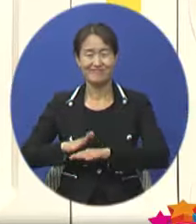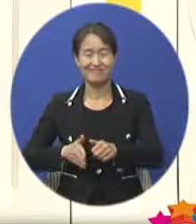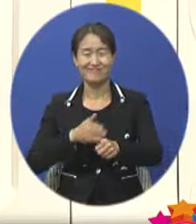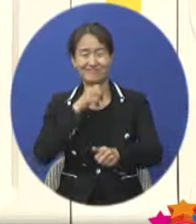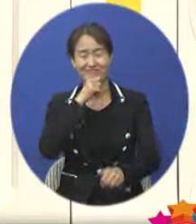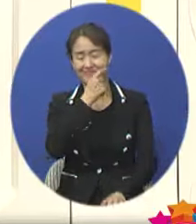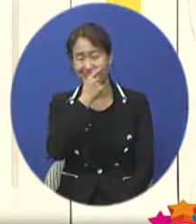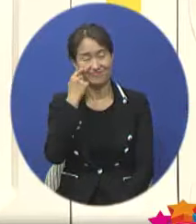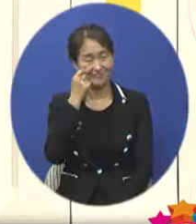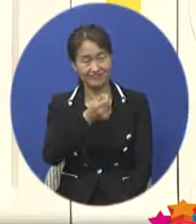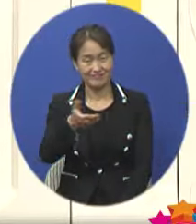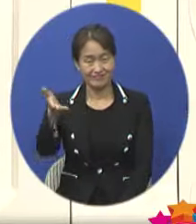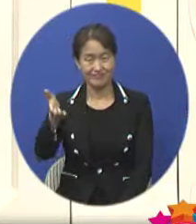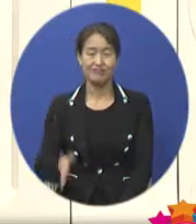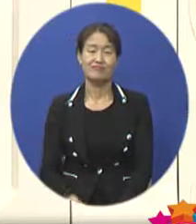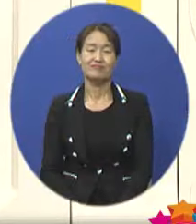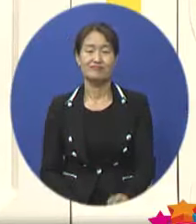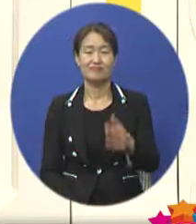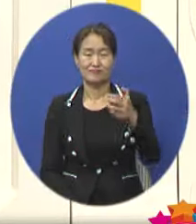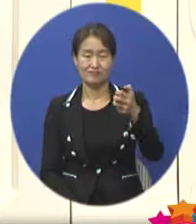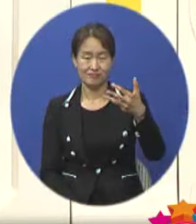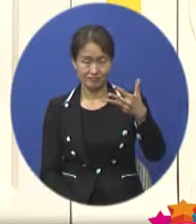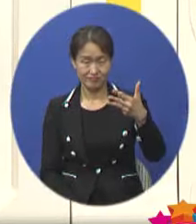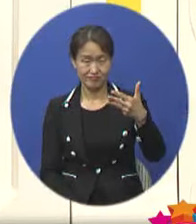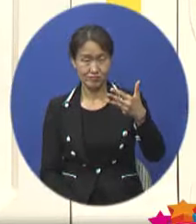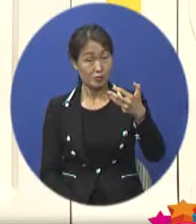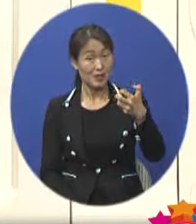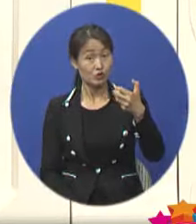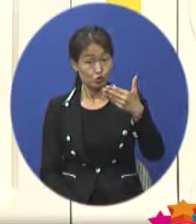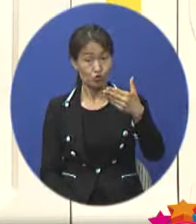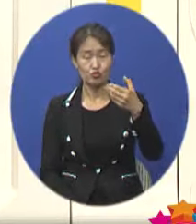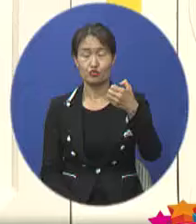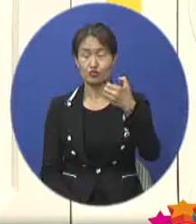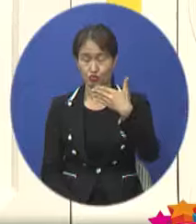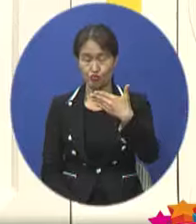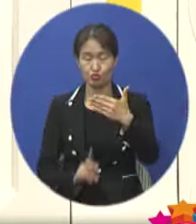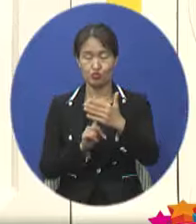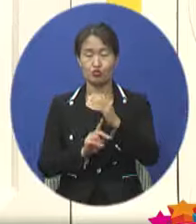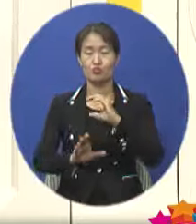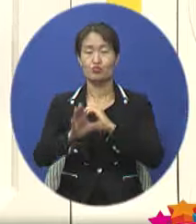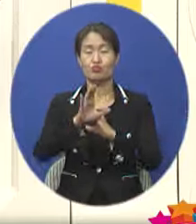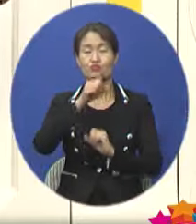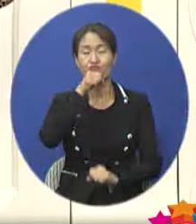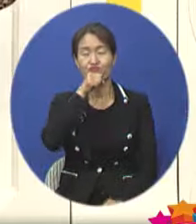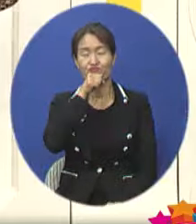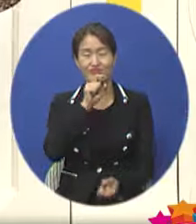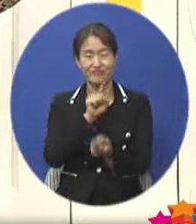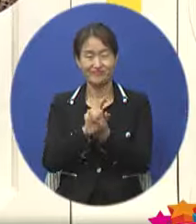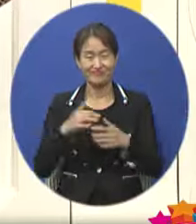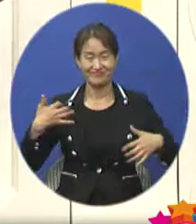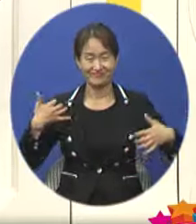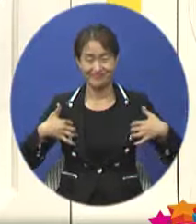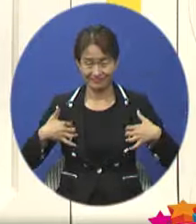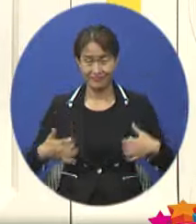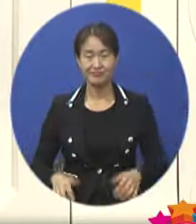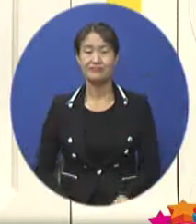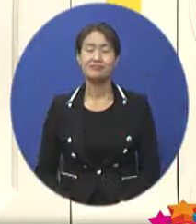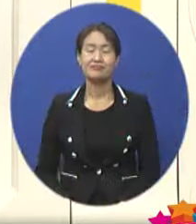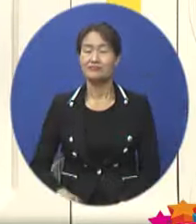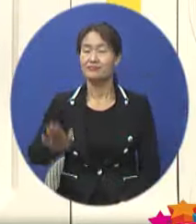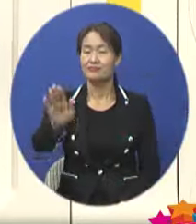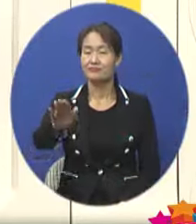네, 점수 볼게요. 네. 점수 보여 주세요. 8점, 9점, 9점, 보너스 9점. 예, 네. 만나서 반갑습니다. 네. 네. 정아